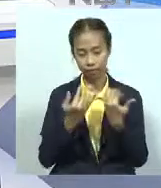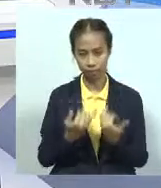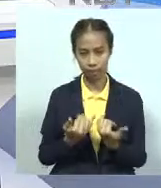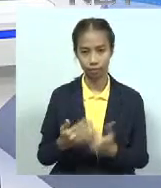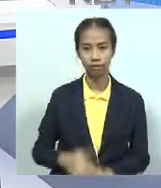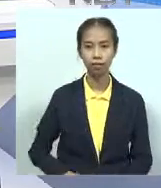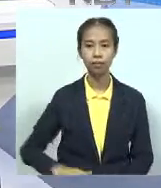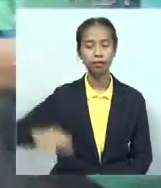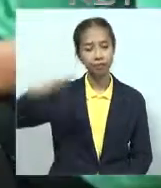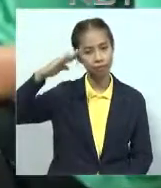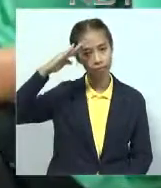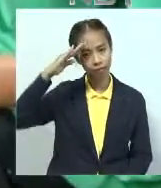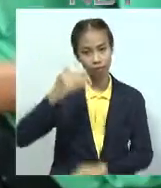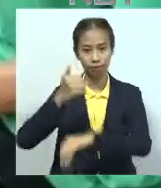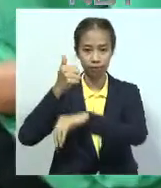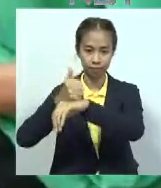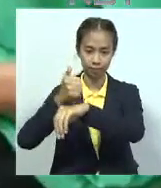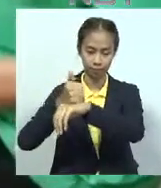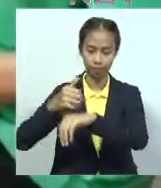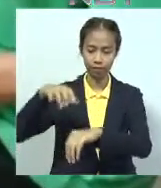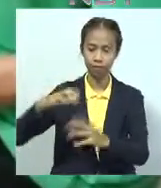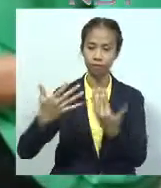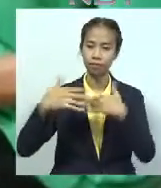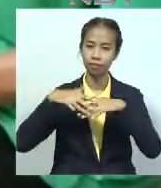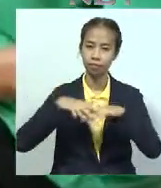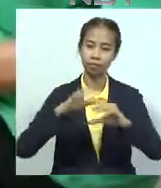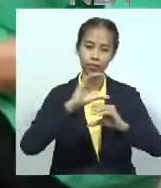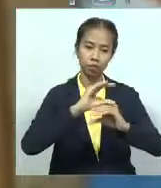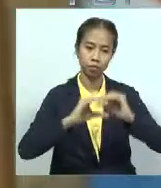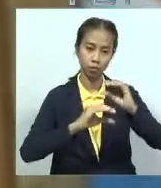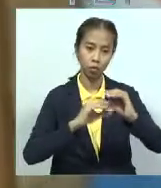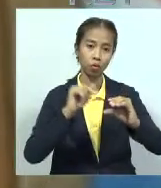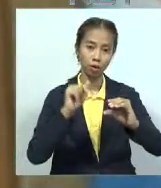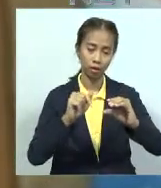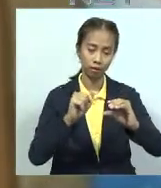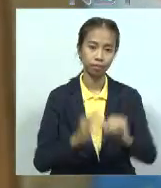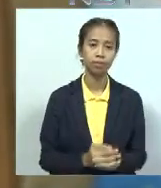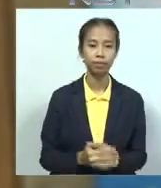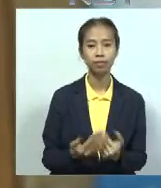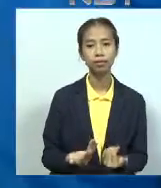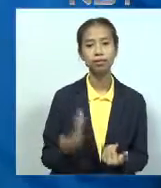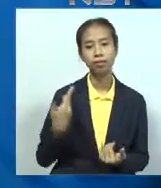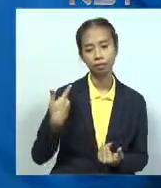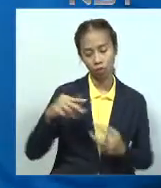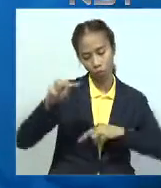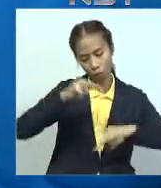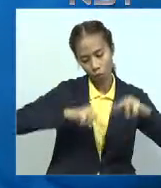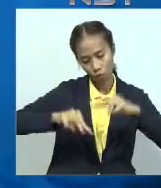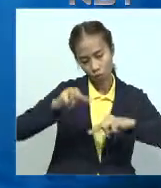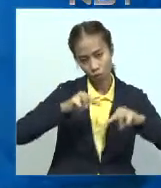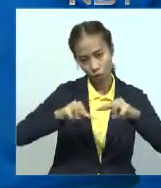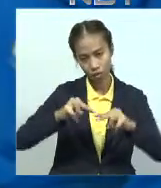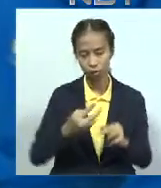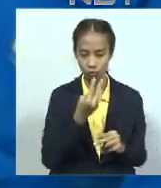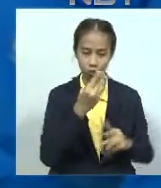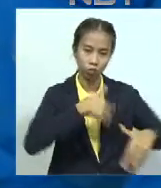พลโทอรรถพรโบสุวรรณผู้อำนวยการสำนักงานประสานงานโครงการอันเนื่องมาจากพระราชดำริกองทัพบกลงพื้นที่ตรวจเยี่ยมและติ